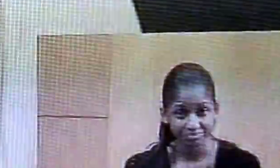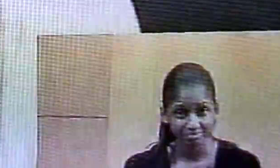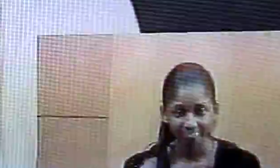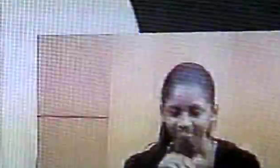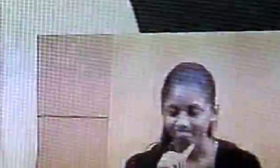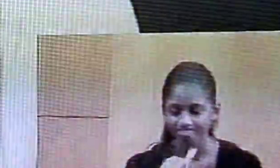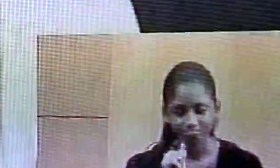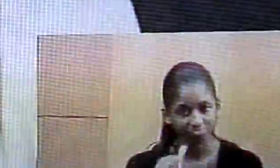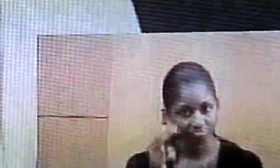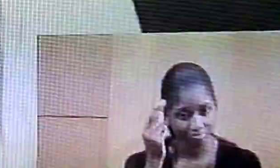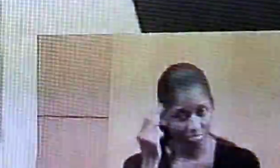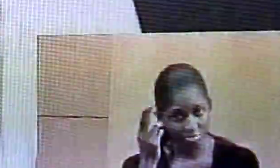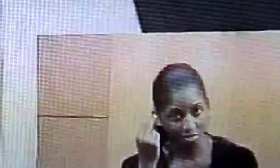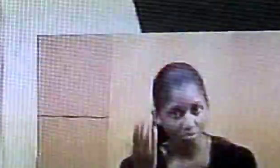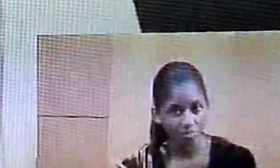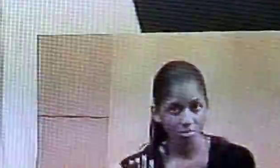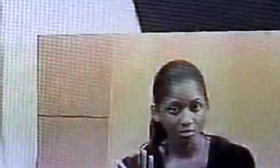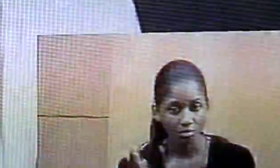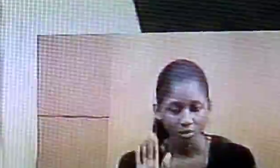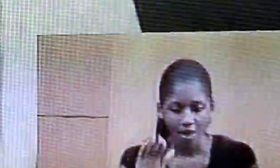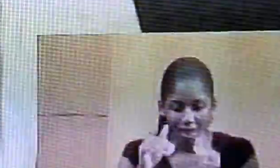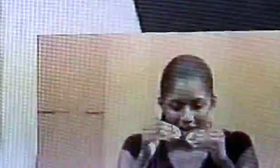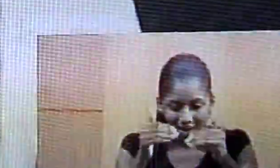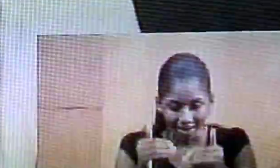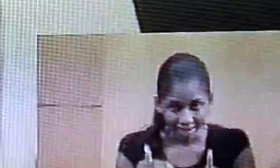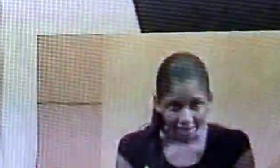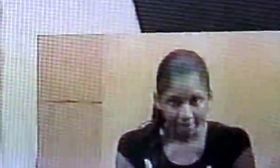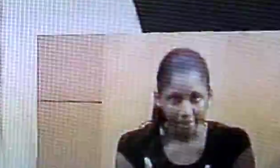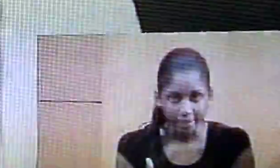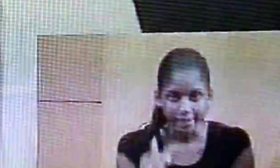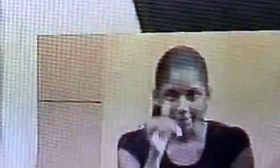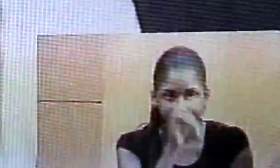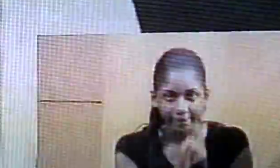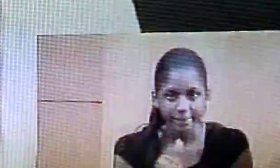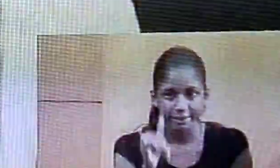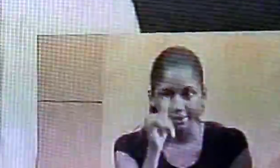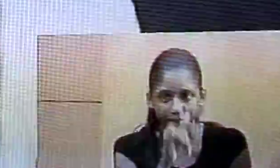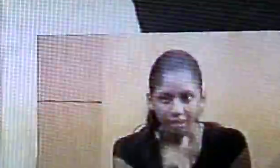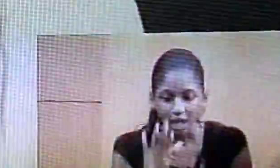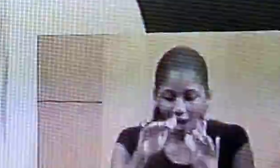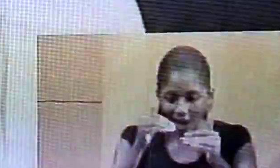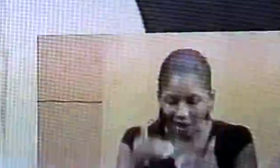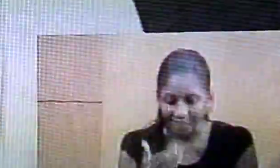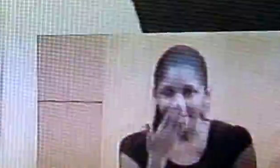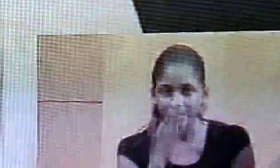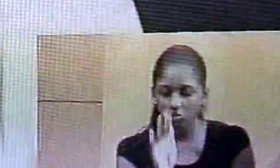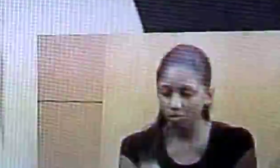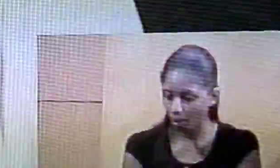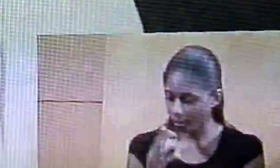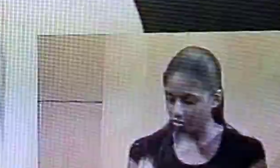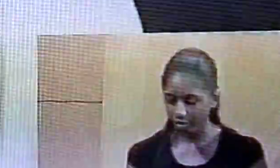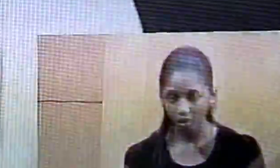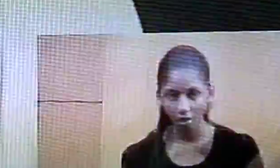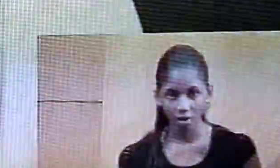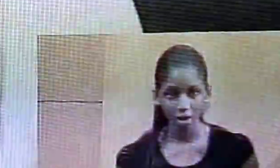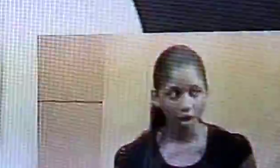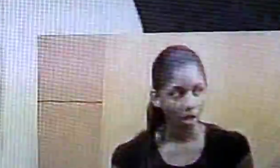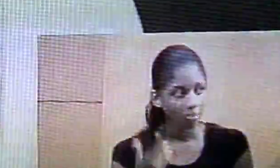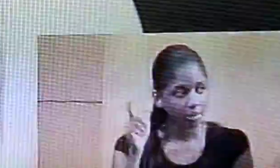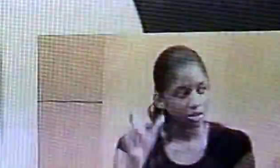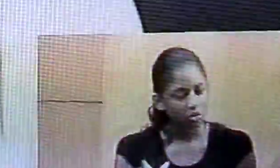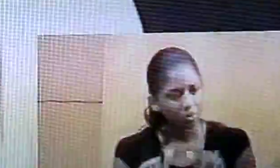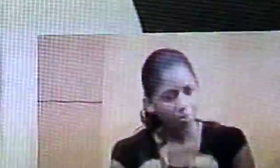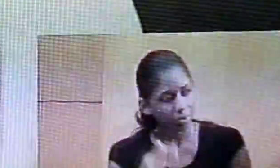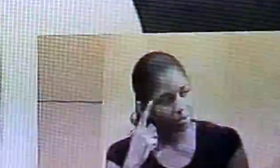capté du tout, d'arrêter ces bêtises, d'arrêter ces enfantillages. Alors celle qu'on pourrait considérer comme